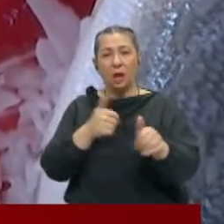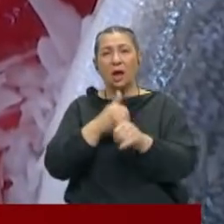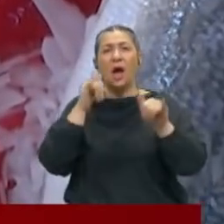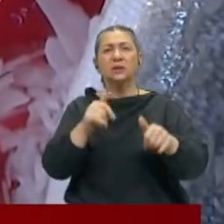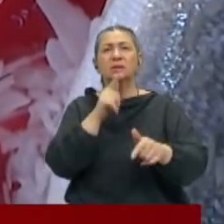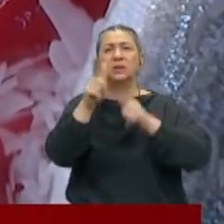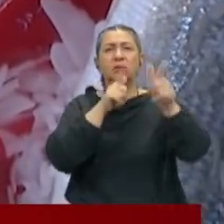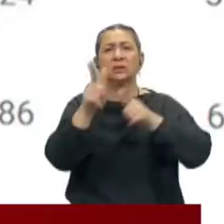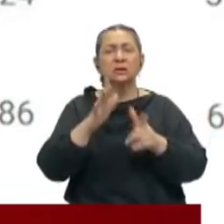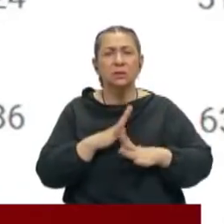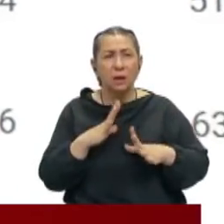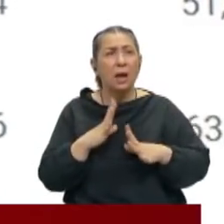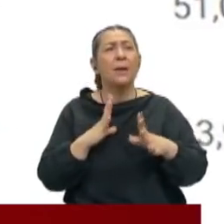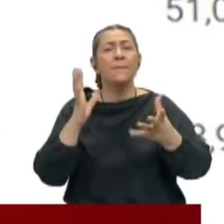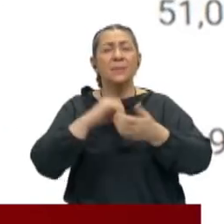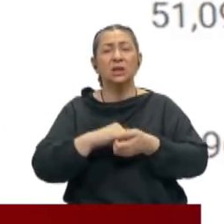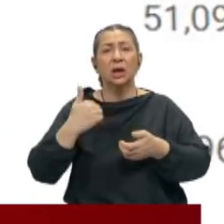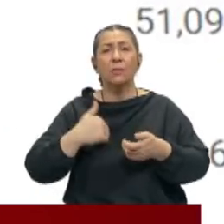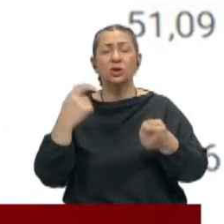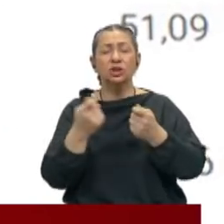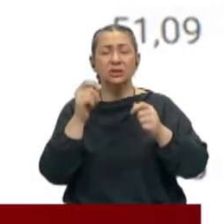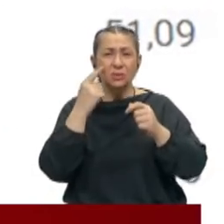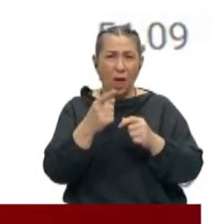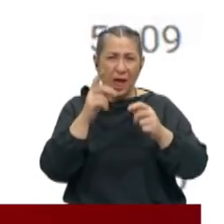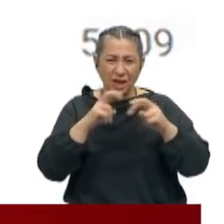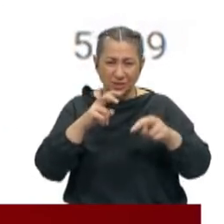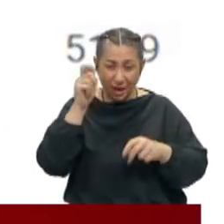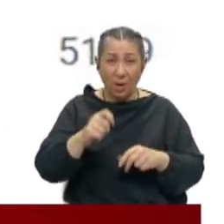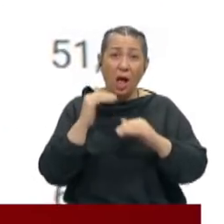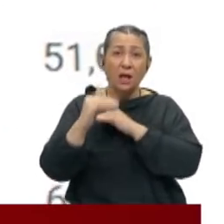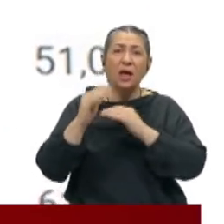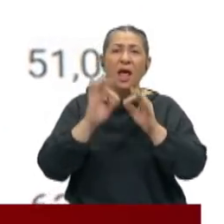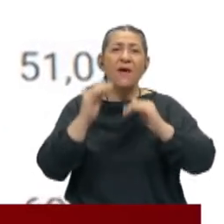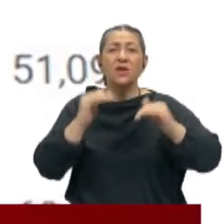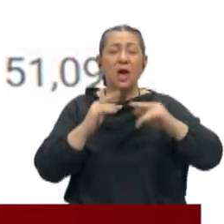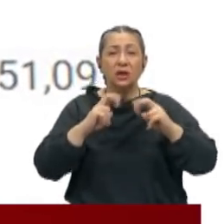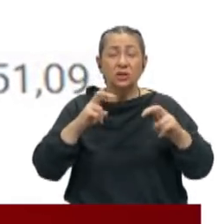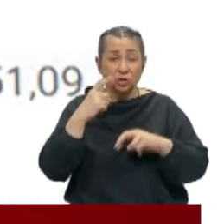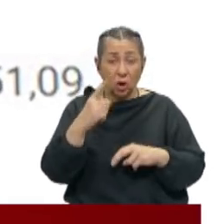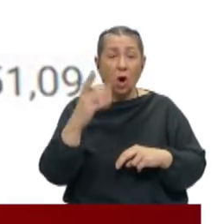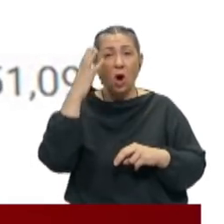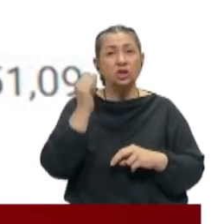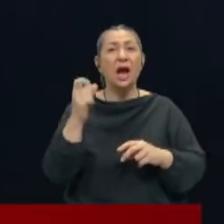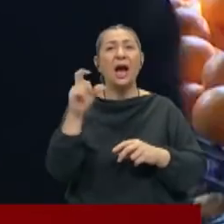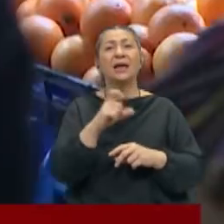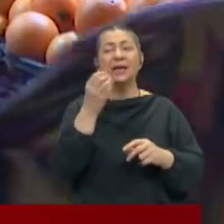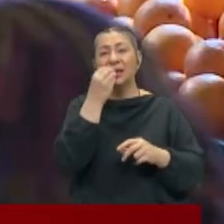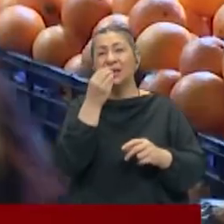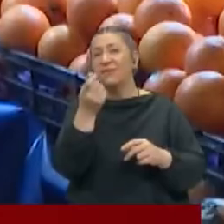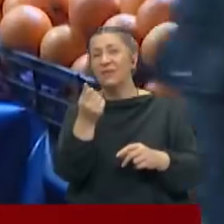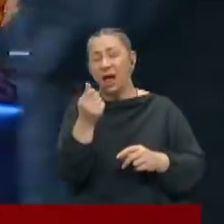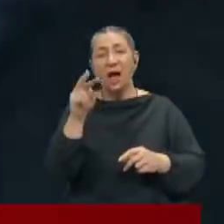benzer sesler yükseliyor. Birleşik Kamu İş tarafından yapılan halkın enflasyonu araştırmasına göre Ocak ayında gıda